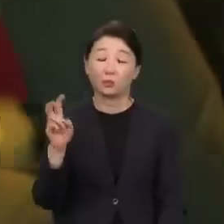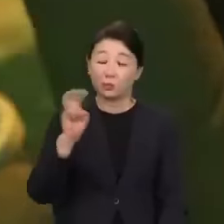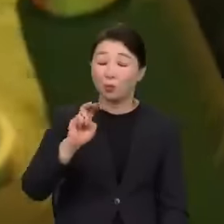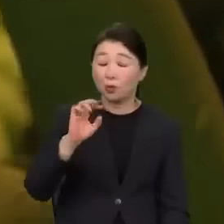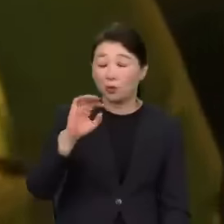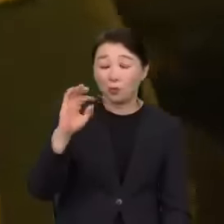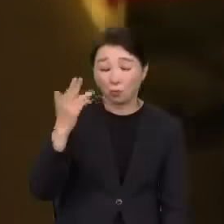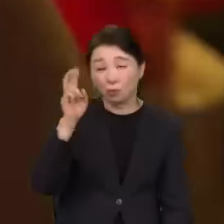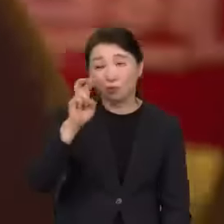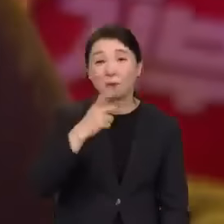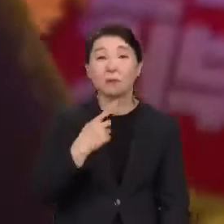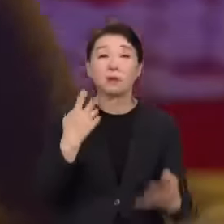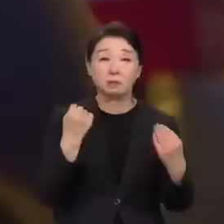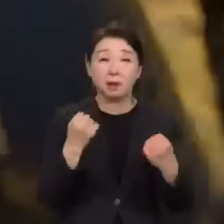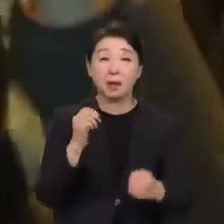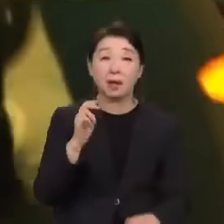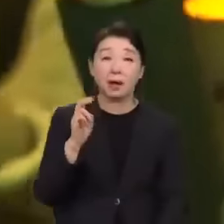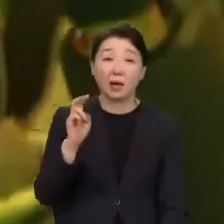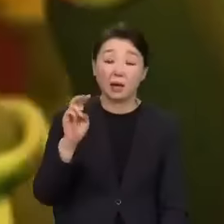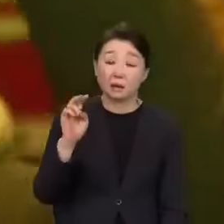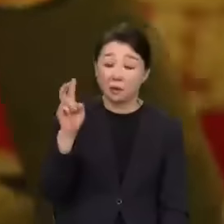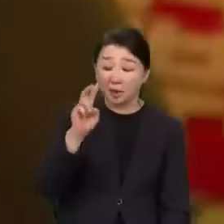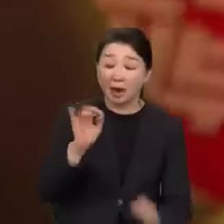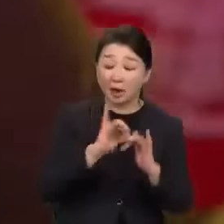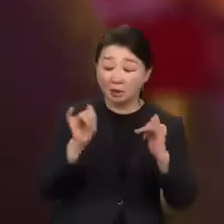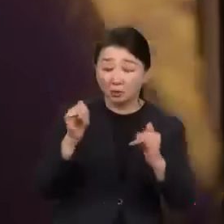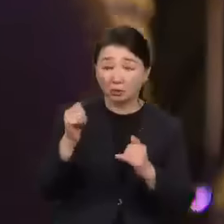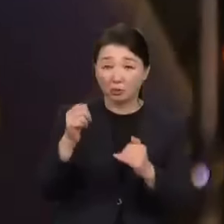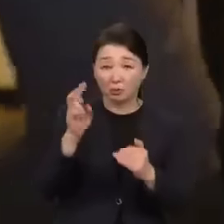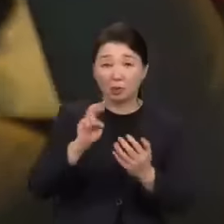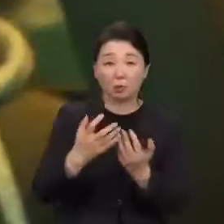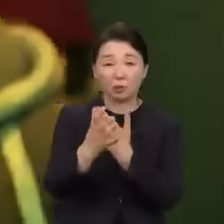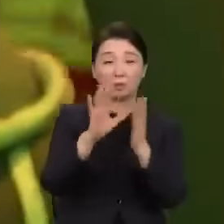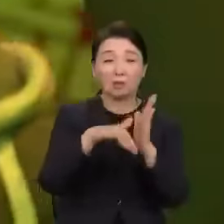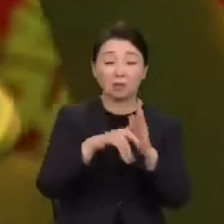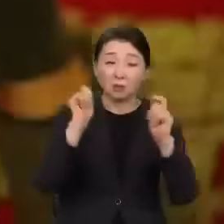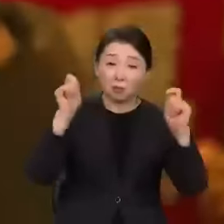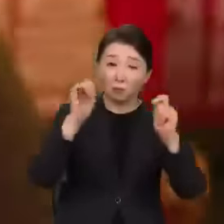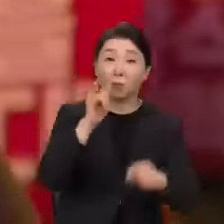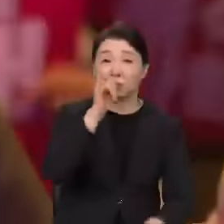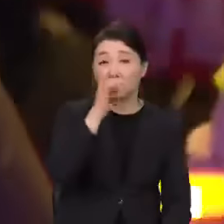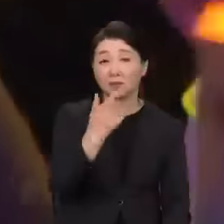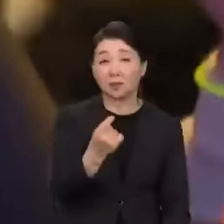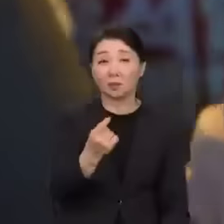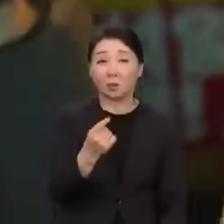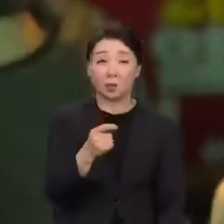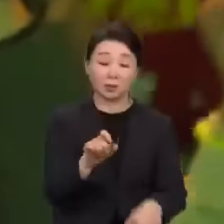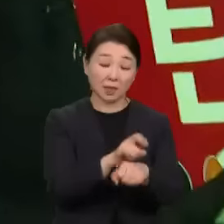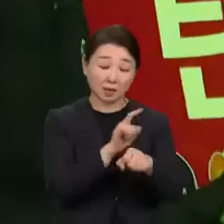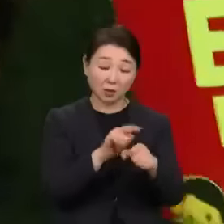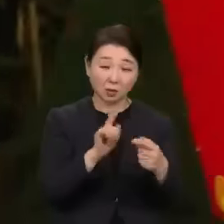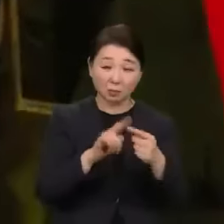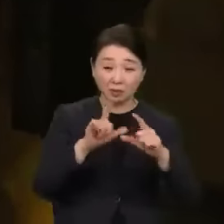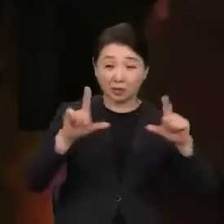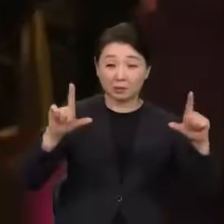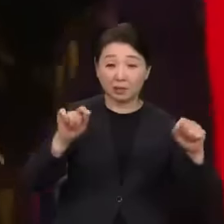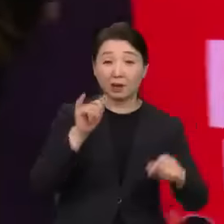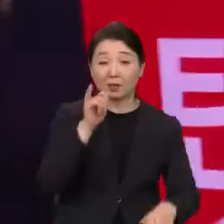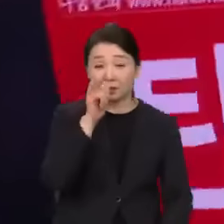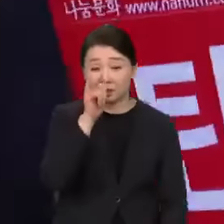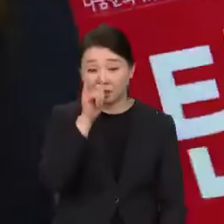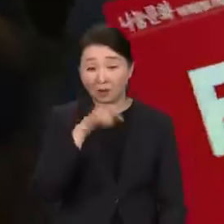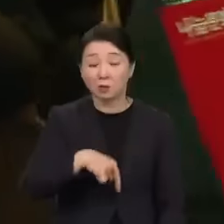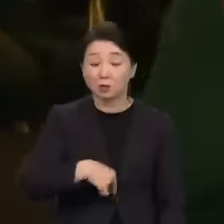아이돌 콘서트 장처럼 응원복을 들고 뭐 흔드는 모습들도 넘치고요 또 이른바 그 개성 넘치는 깃발들